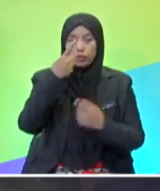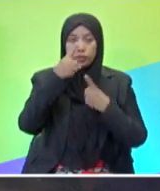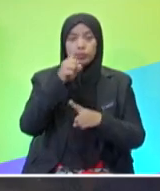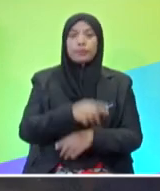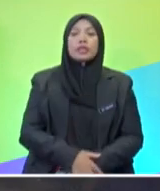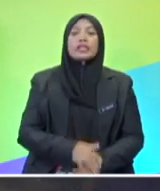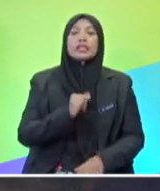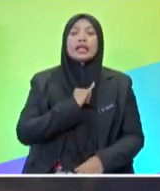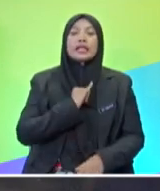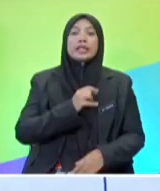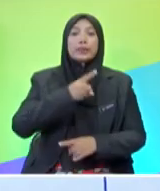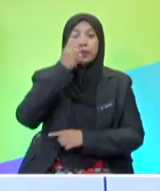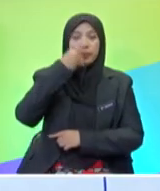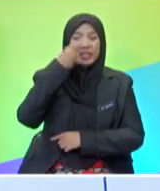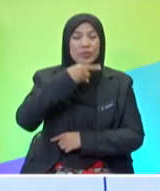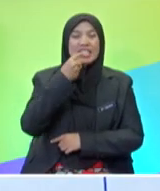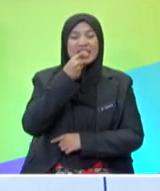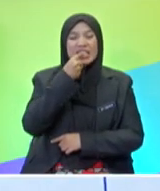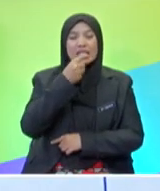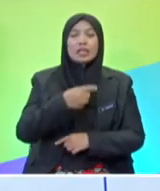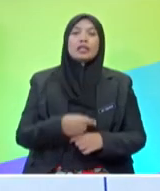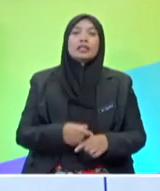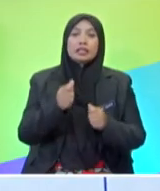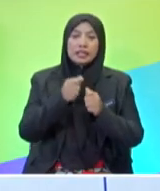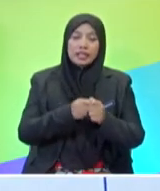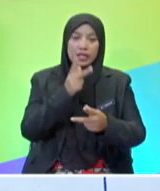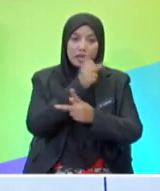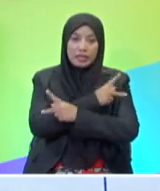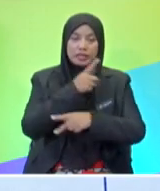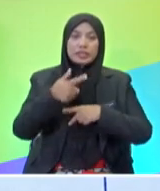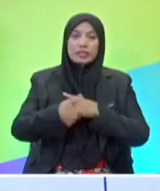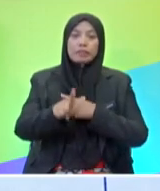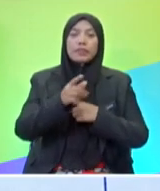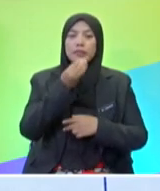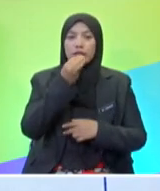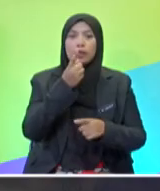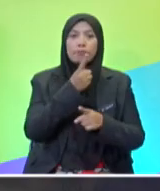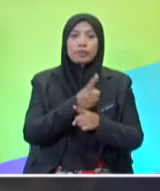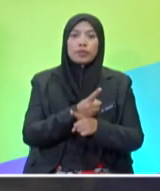memborus gigi setiap kali selepas makan. Ya ke tidak, Amira?